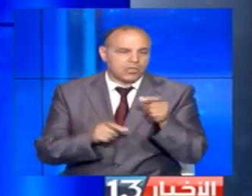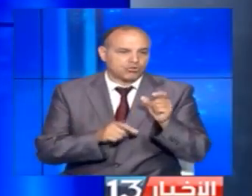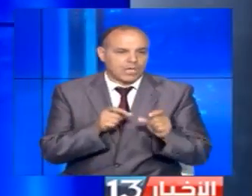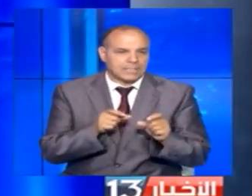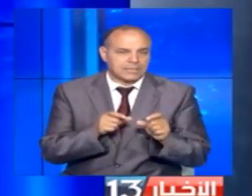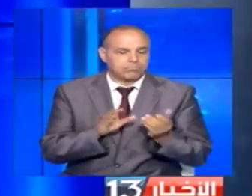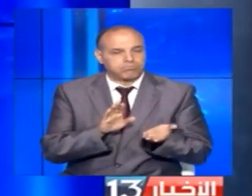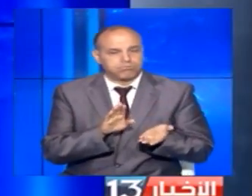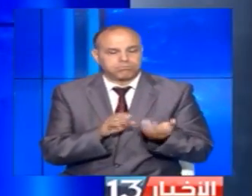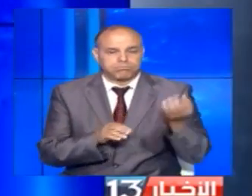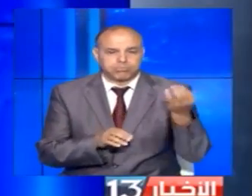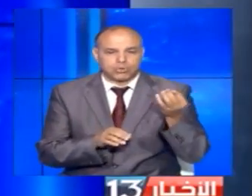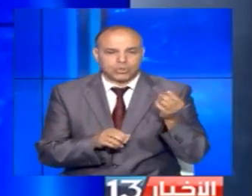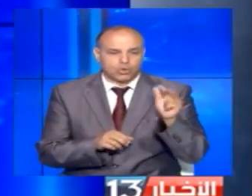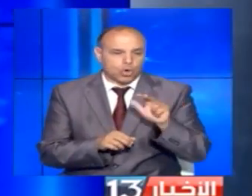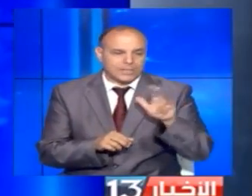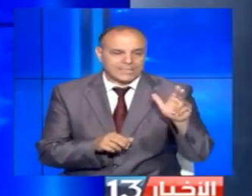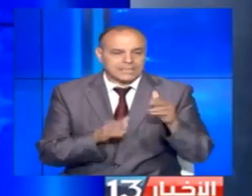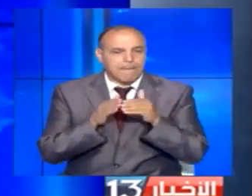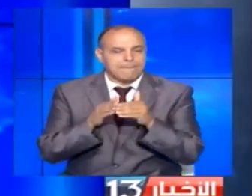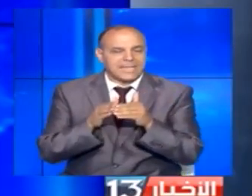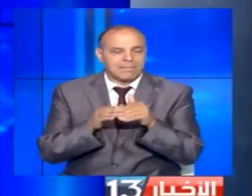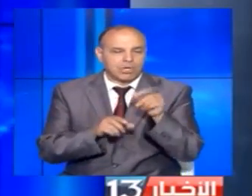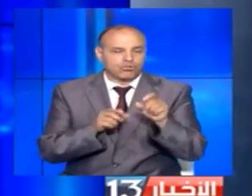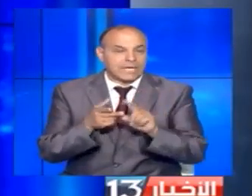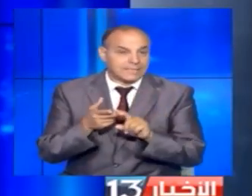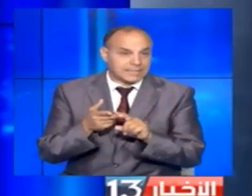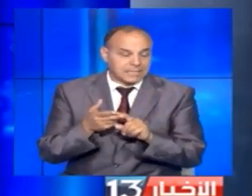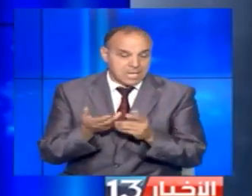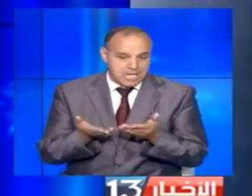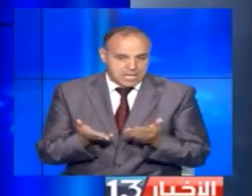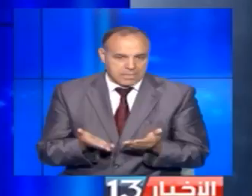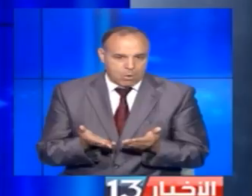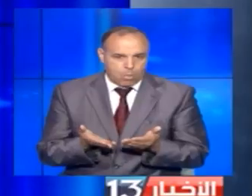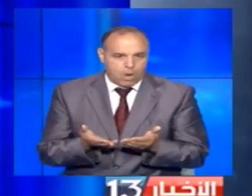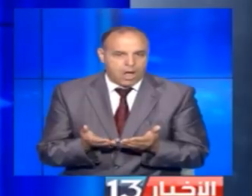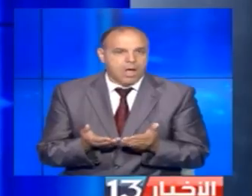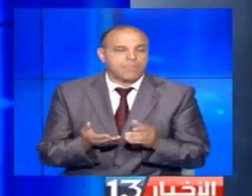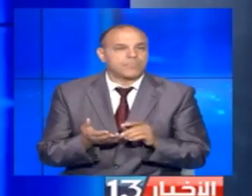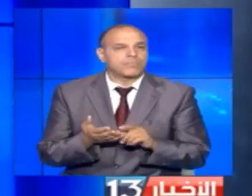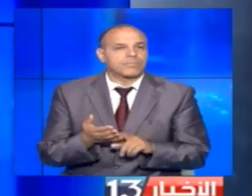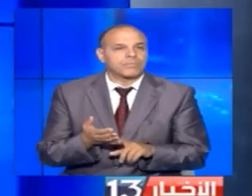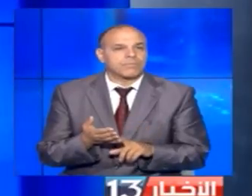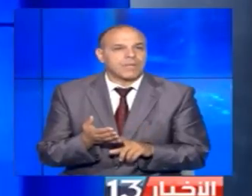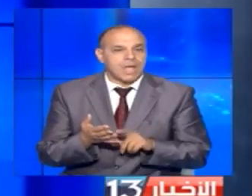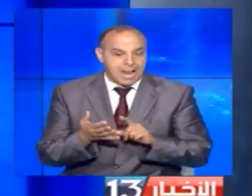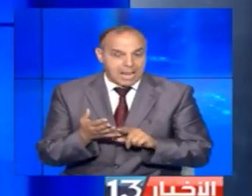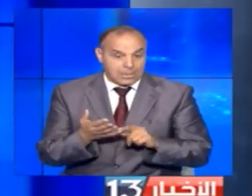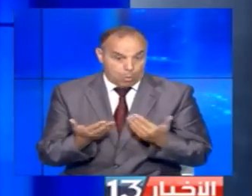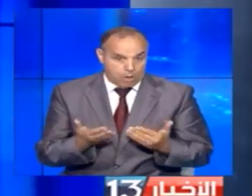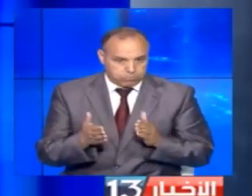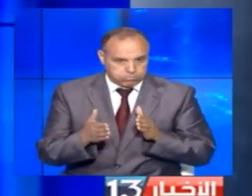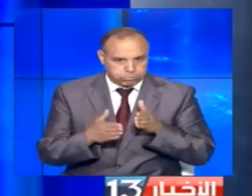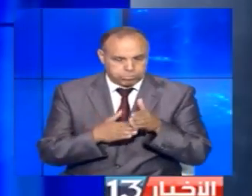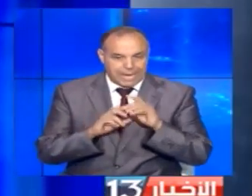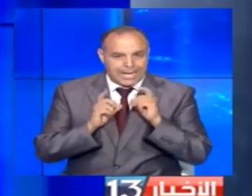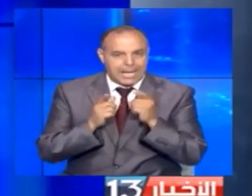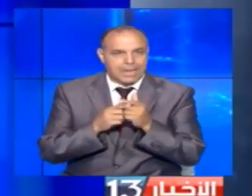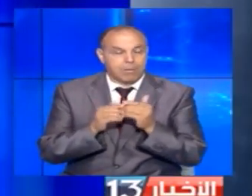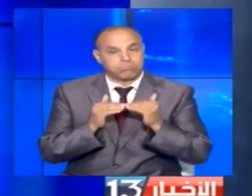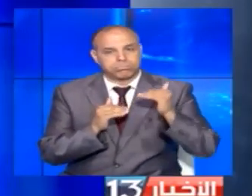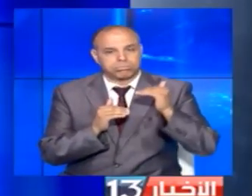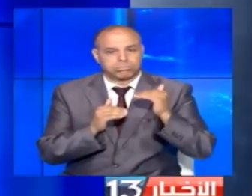ارتفع الآن إلى 36 مترشحة، والآن هو المترشح دخل الآن إلى الهيئة